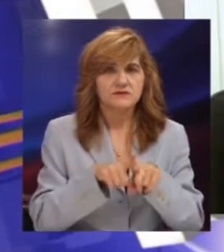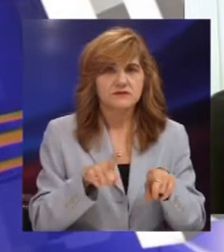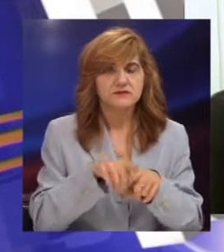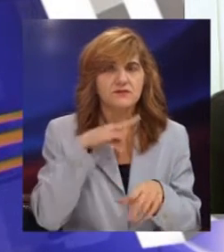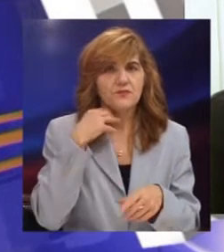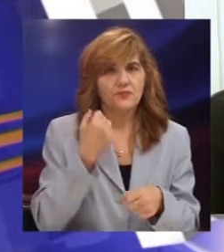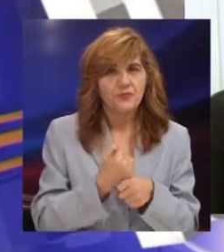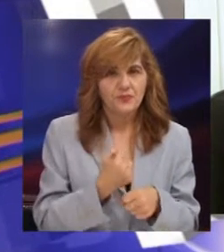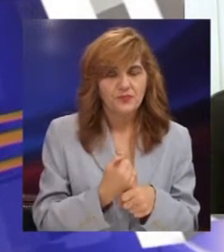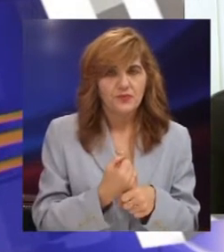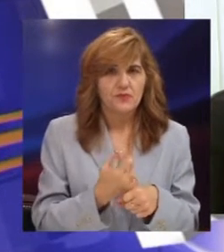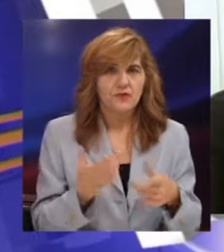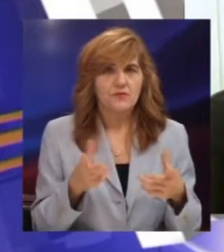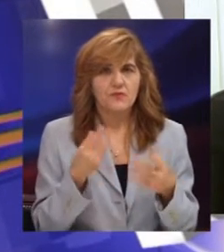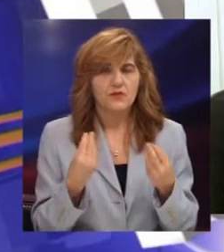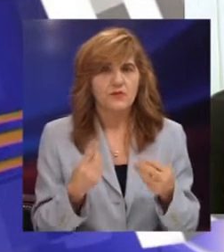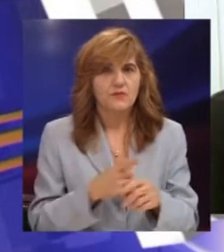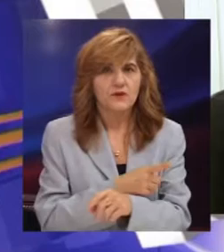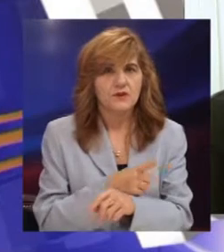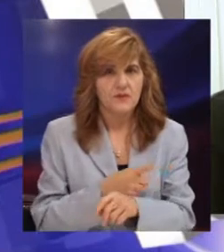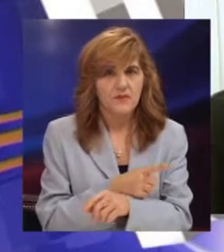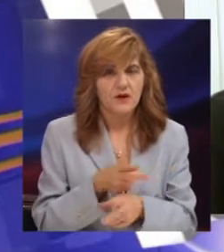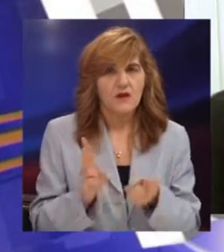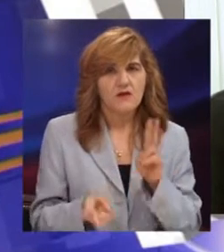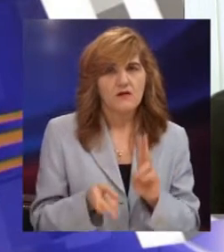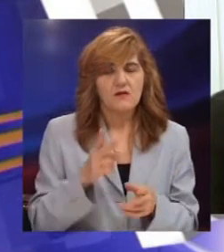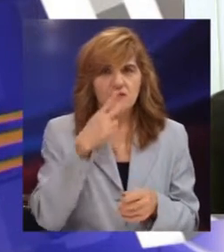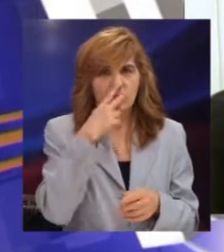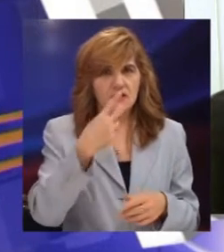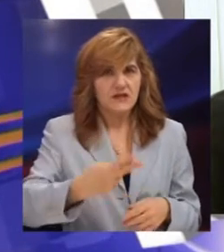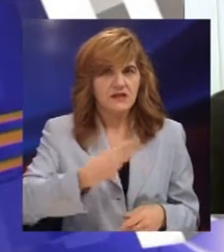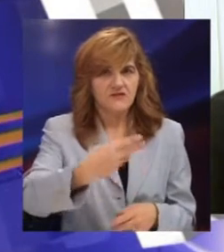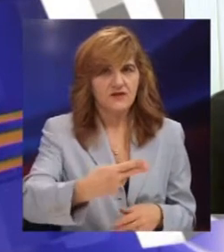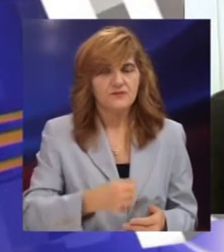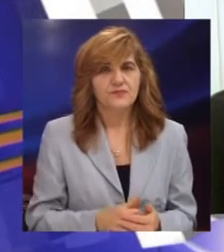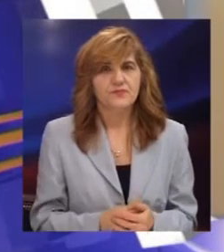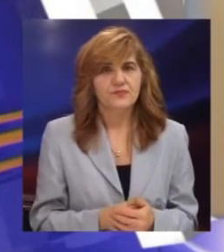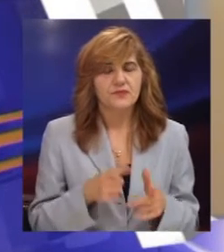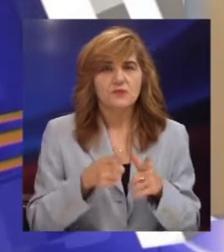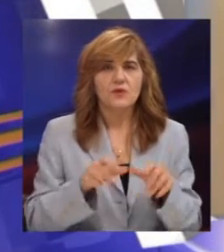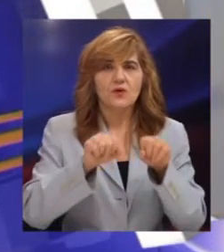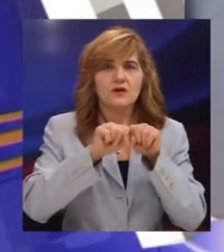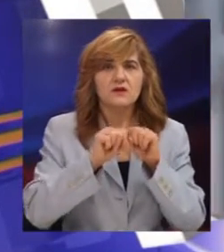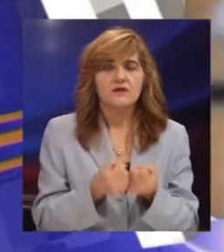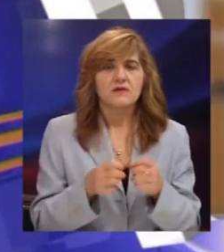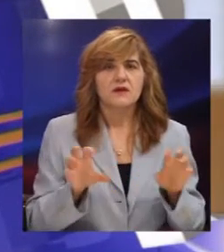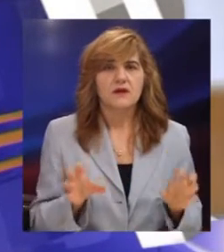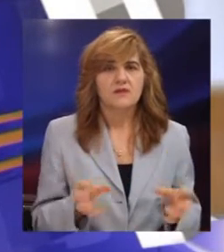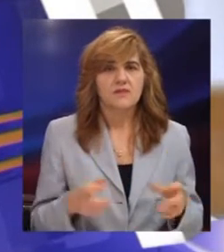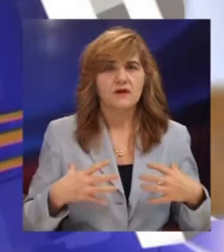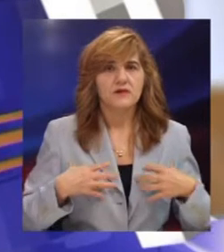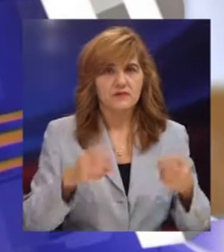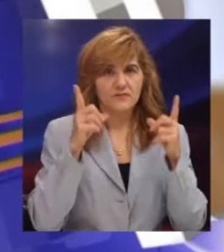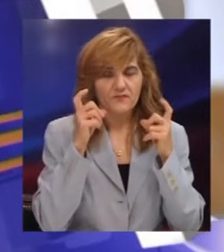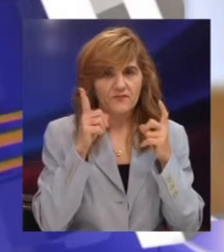neće biti moguće uraditi u nekom optimalnom periodu kako se planira na svake dve godine. Zbog kvara generatora na